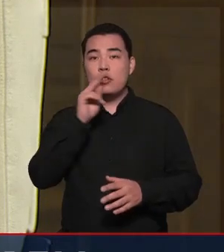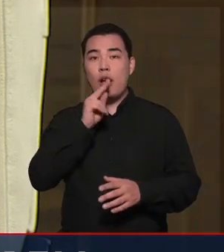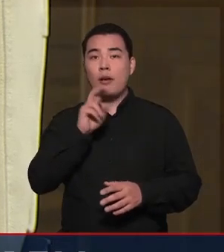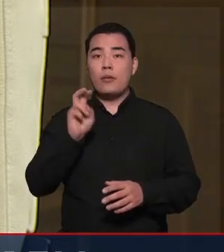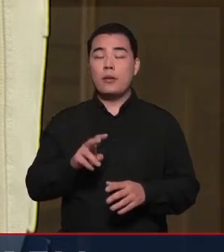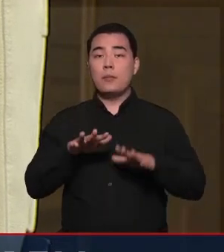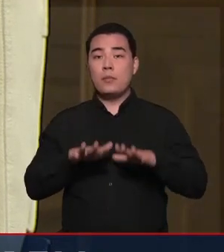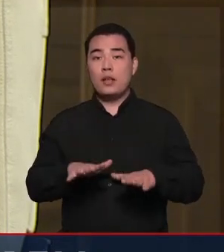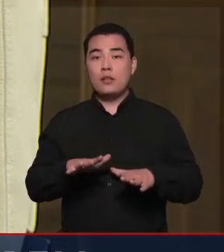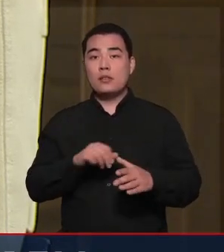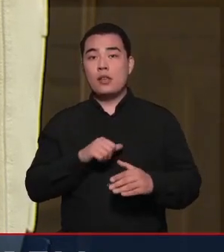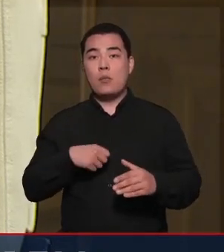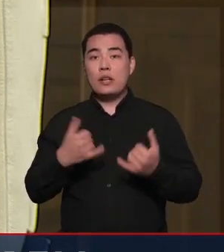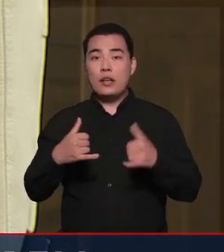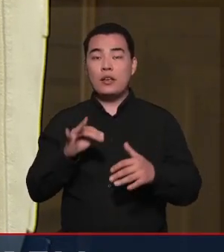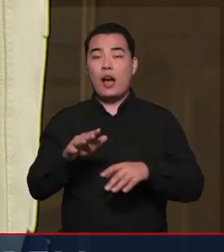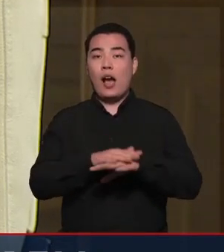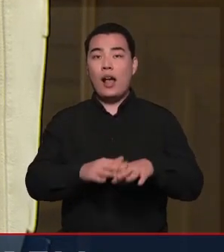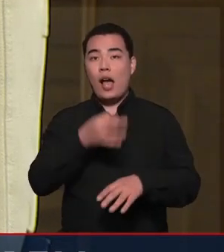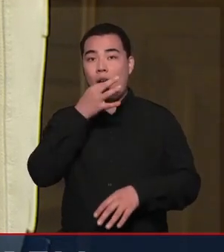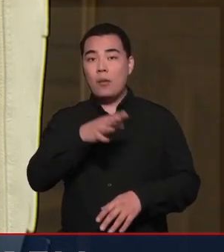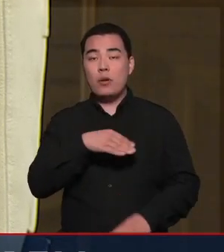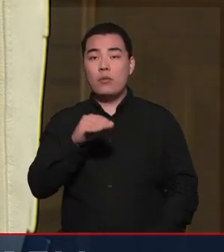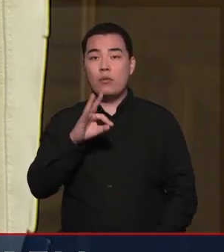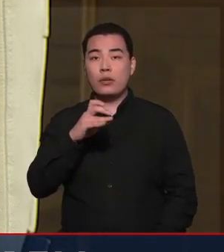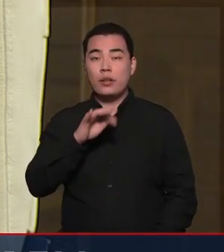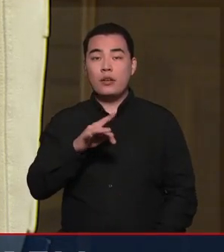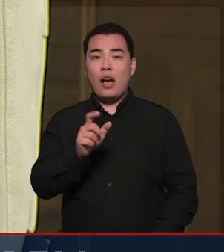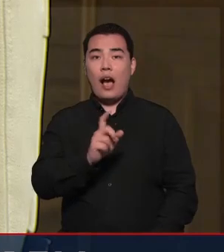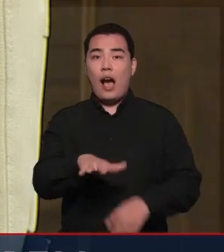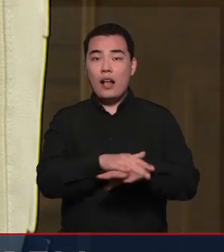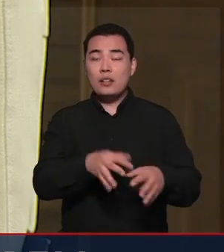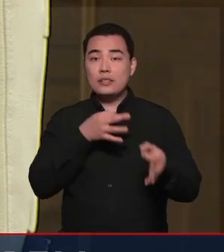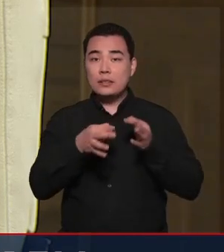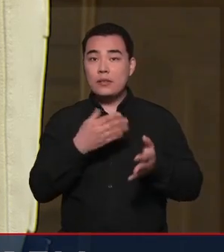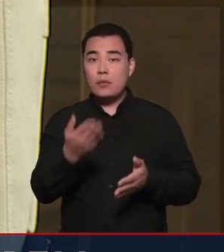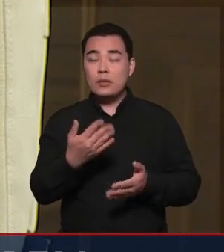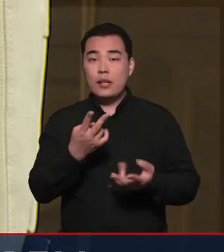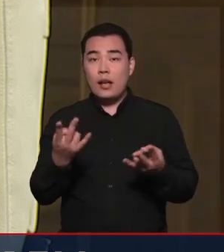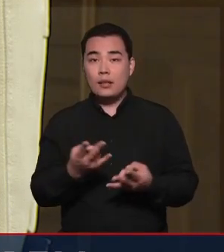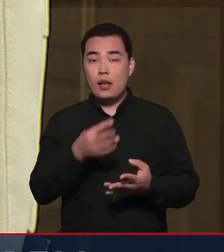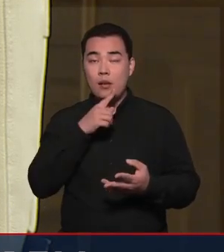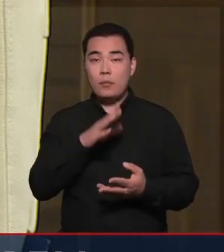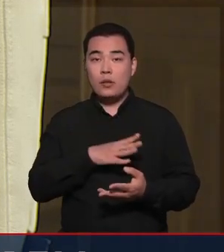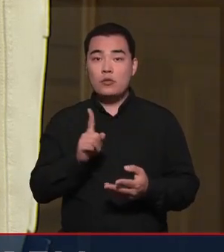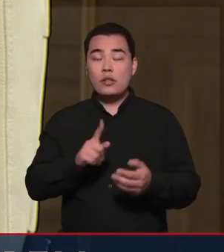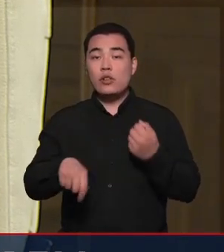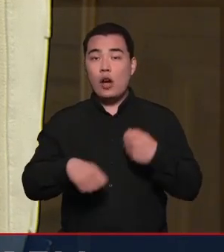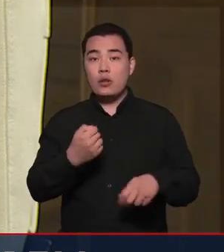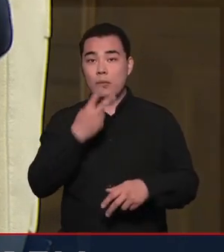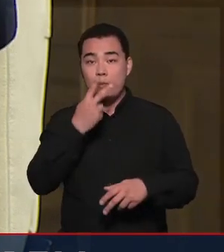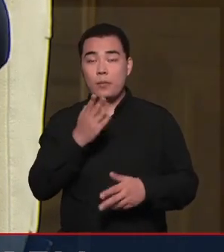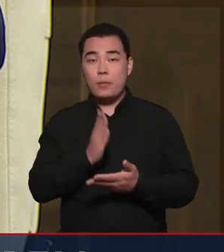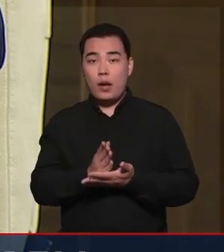отқан жерінен шығарып алдық та мына халыққа жеткіздік Фостерді. Міне халықпен сөйлестік. Сол мына қазіргі былықтың несі көрінісі сол.